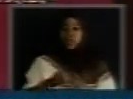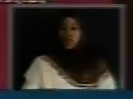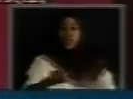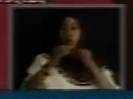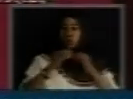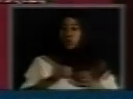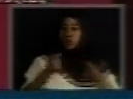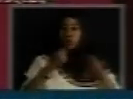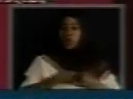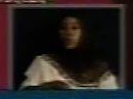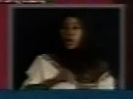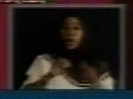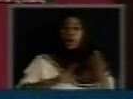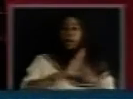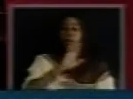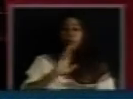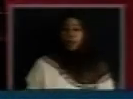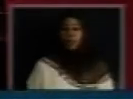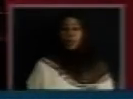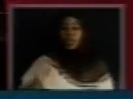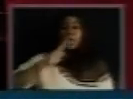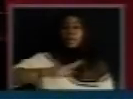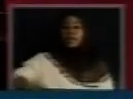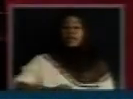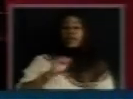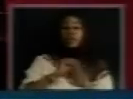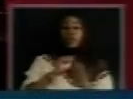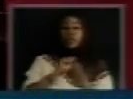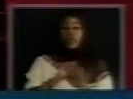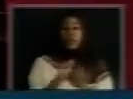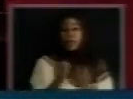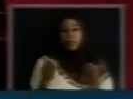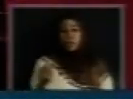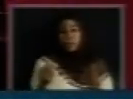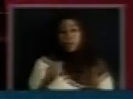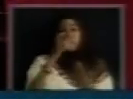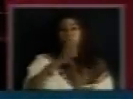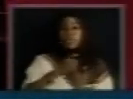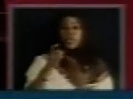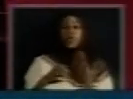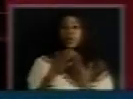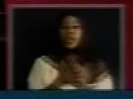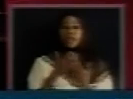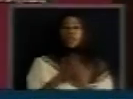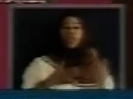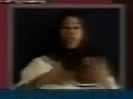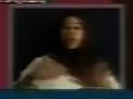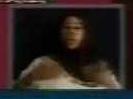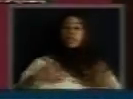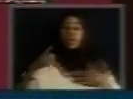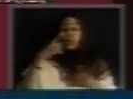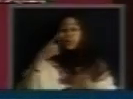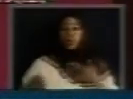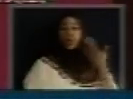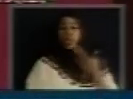yako. Gharama, maridhiano si kitu rahisi. Na wananchi wanataka kuona sisi tunatoka hapa, tunakaa umundani